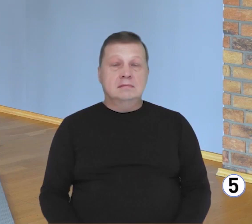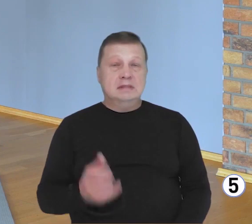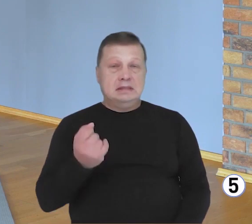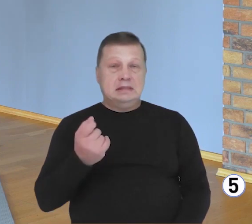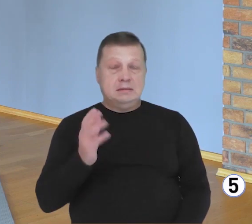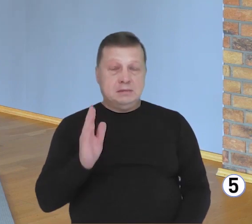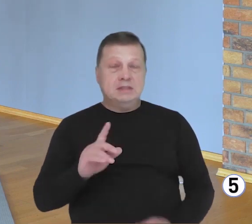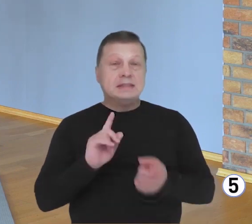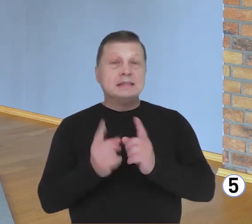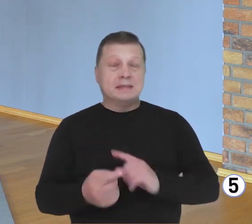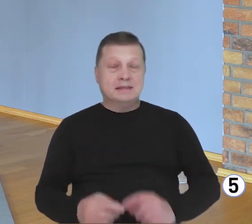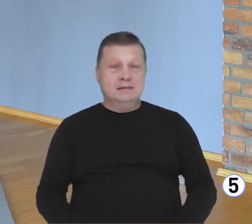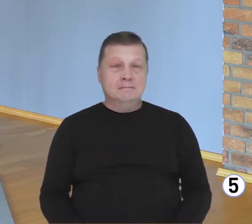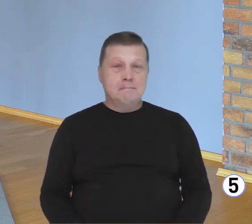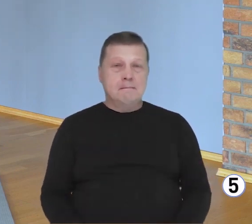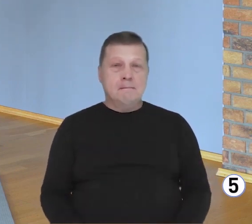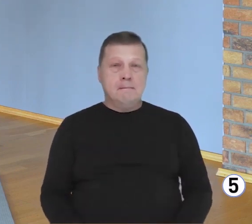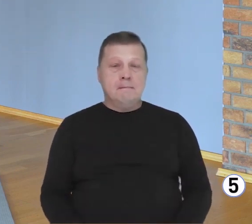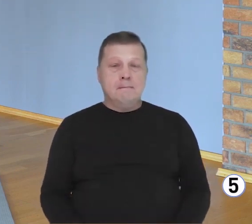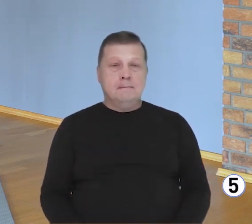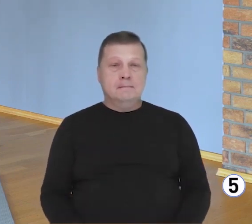Będzie za chwilę zmiana.